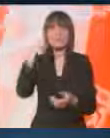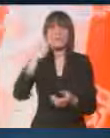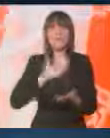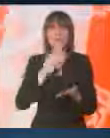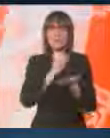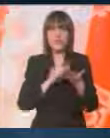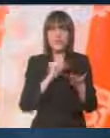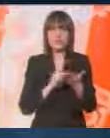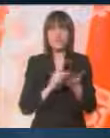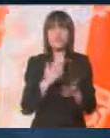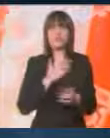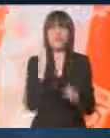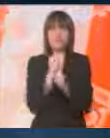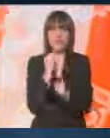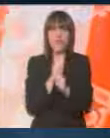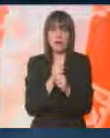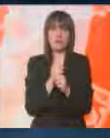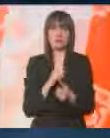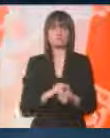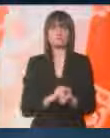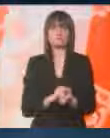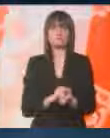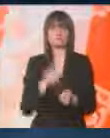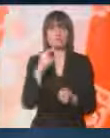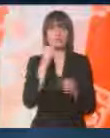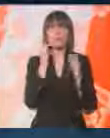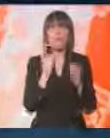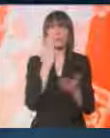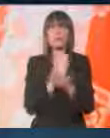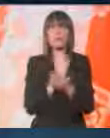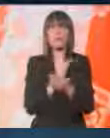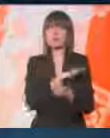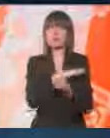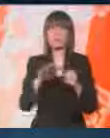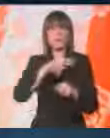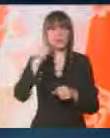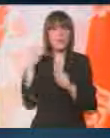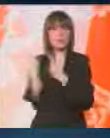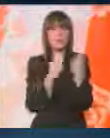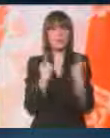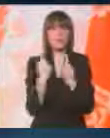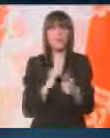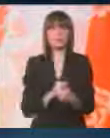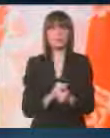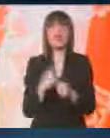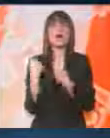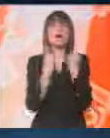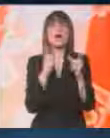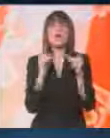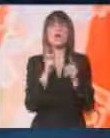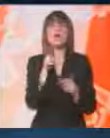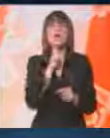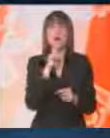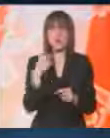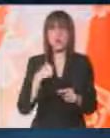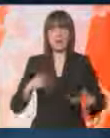urednici i naš rad. Ovo bi sad bilo potpuno drugačija situacija. Dakle, situacija u kojoj